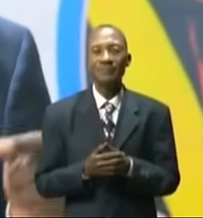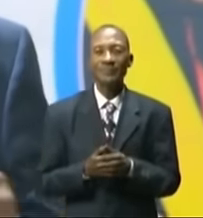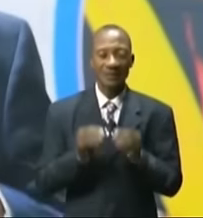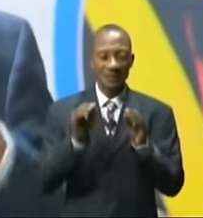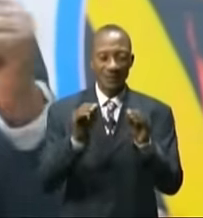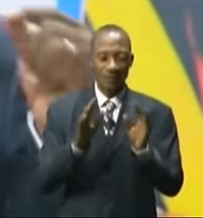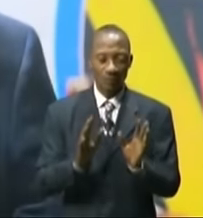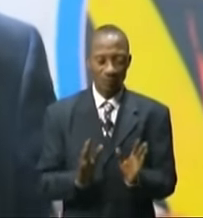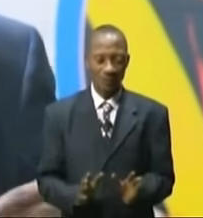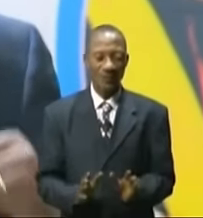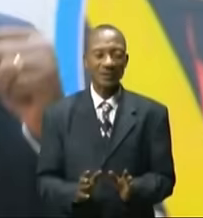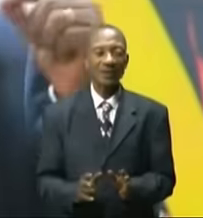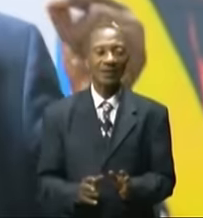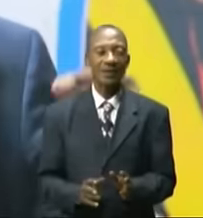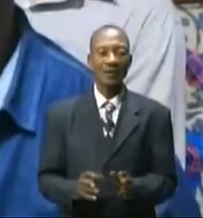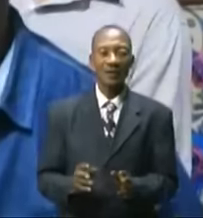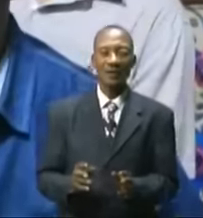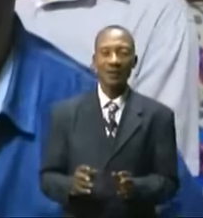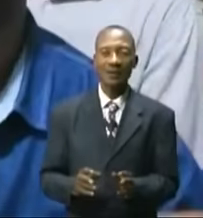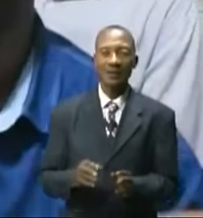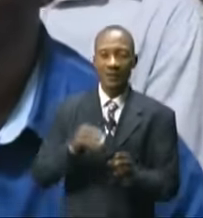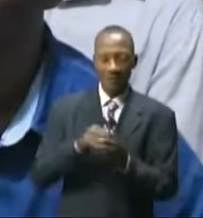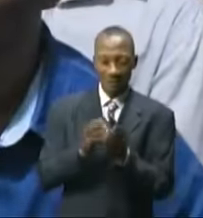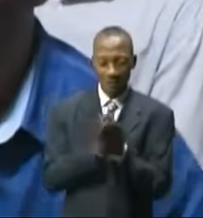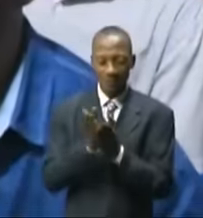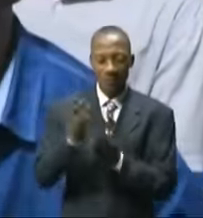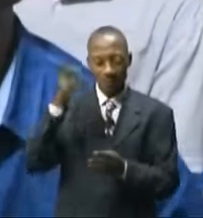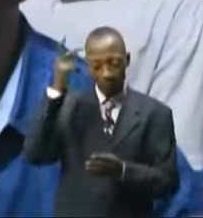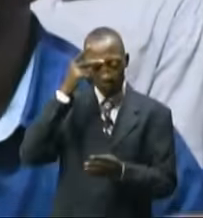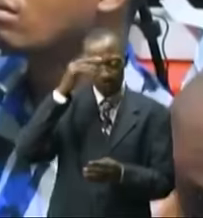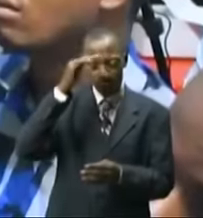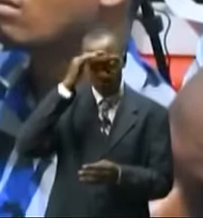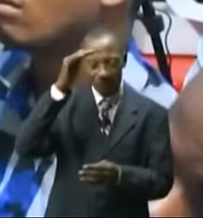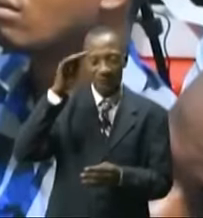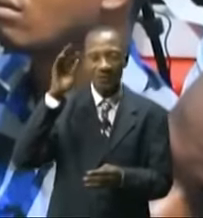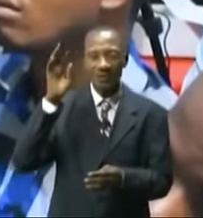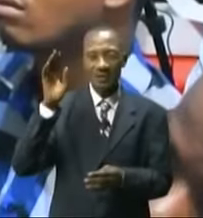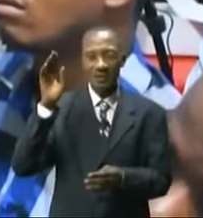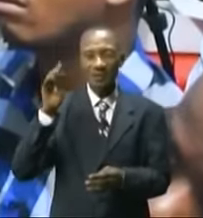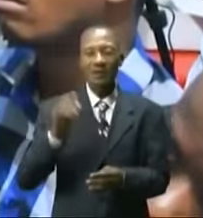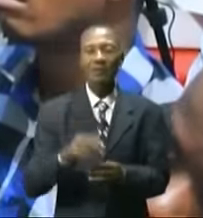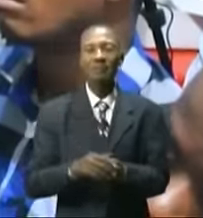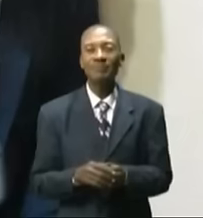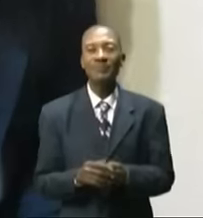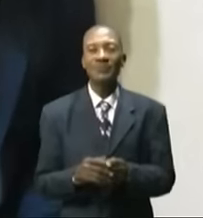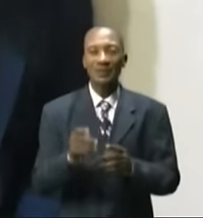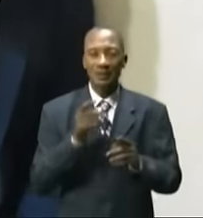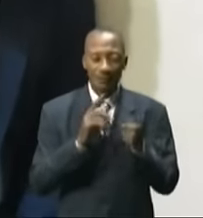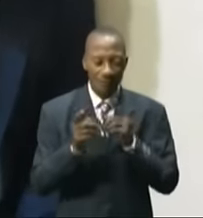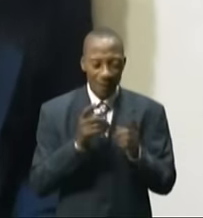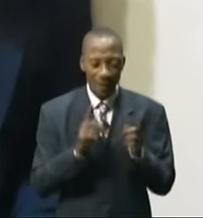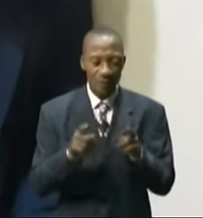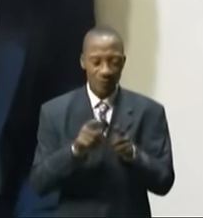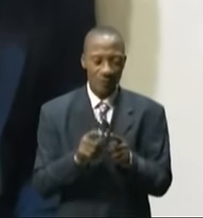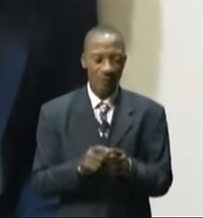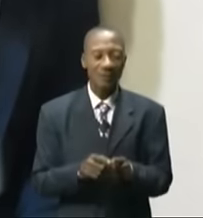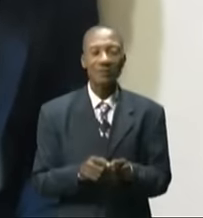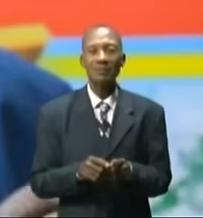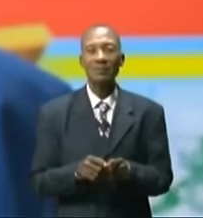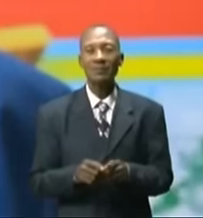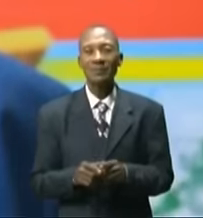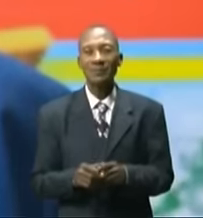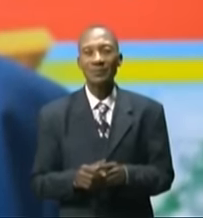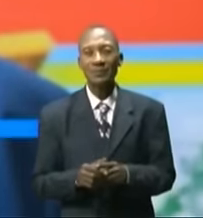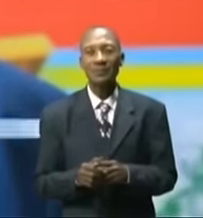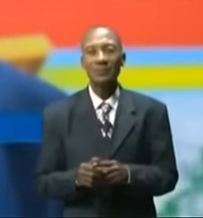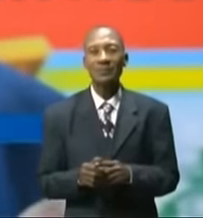Doyen de la faculté polytechnique de l'Université de Kinshasa, la richesse d'un pays réside dans sa ressource humaine. Lorsque nous avons des gens